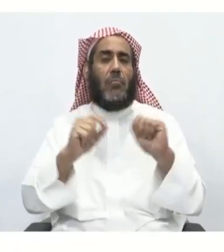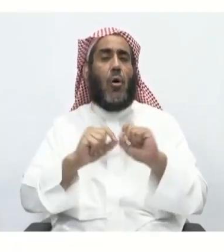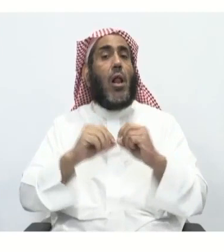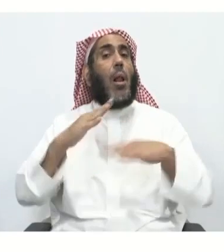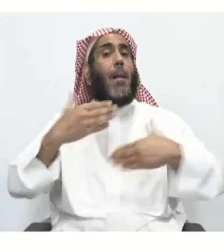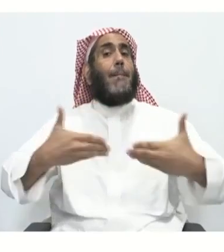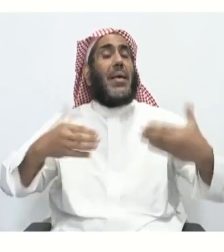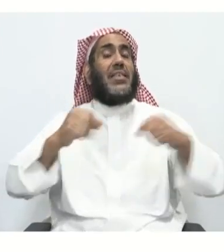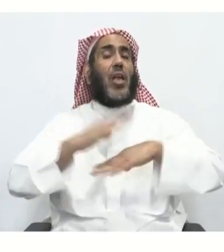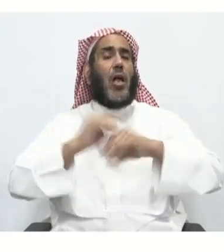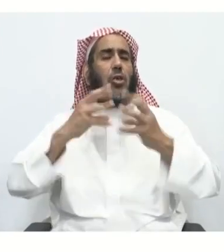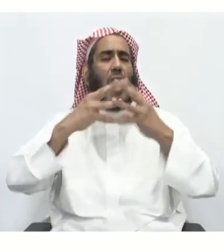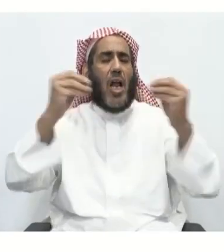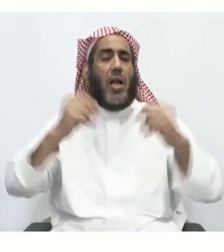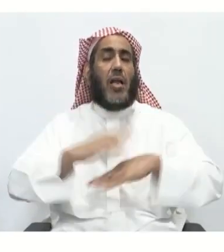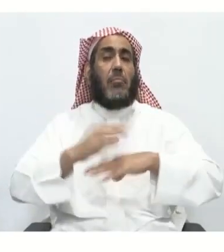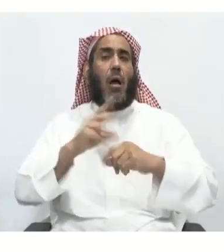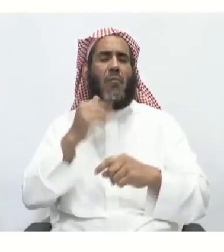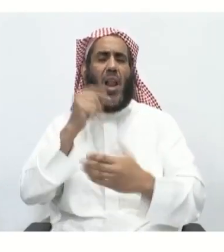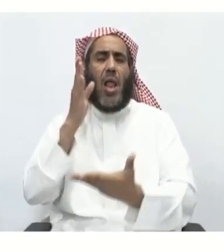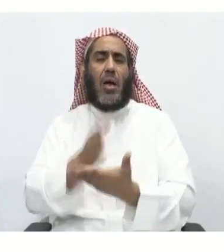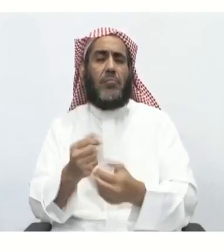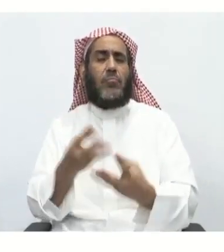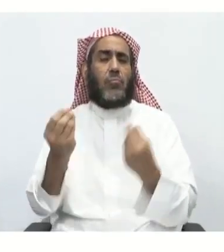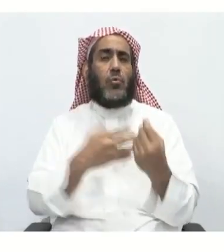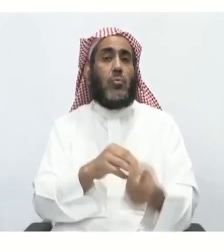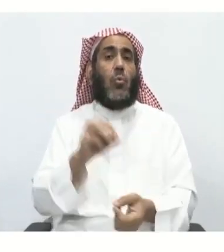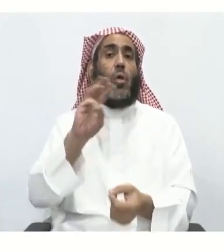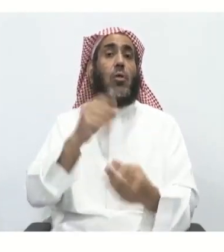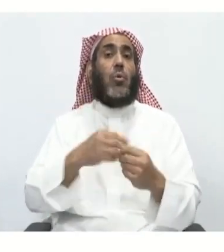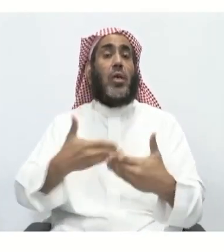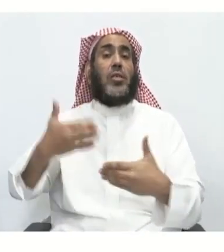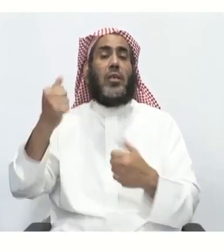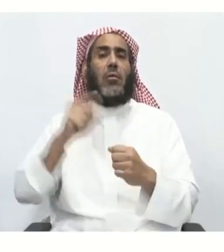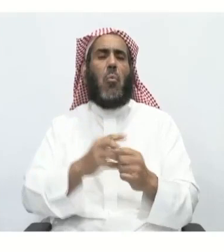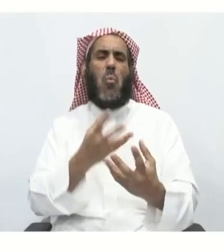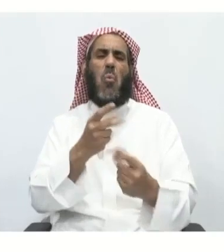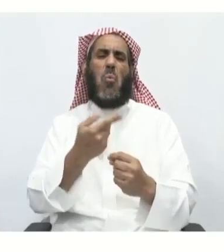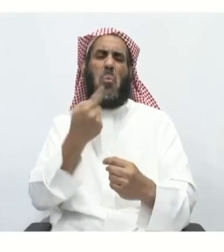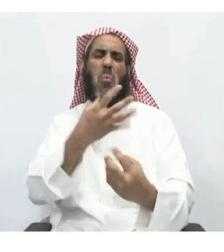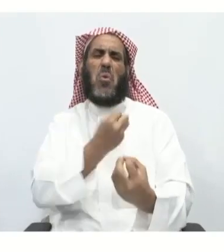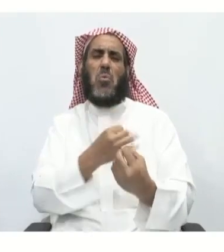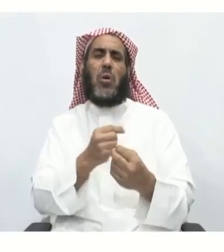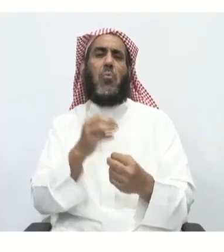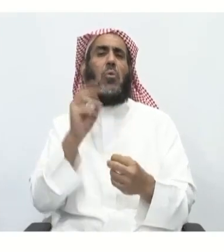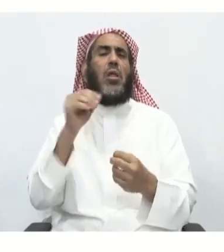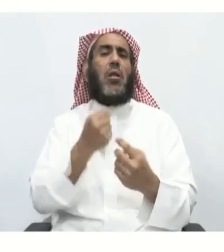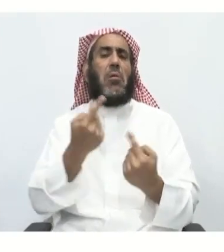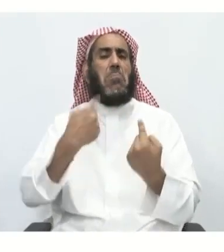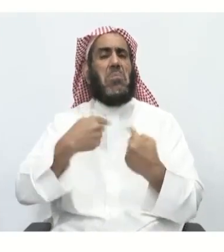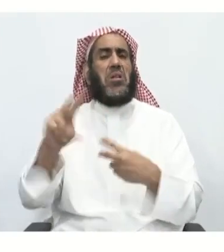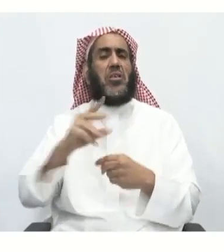ادبيا يقول الشاعر افي الحق ان يعطى 30 شاعرا ويحرم ما دون الرضا شاعر